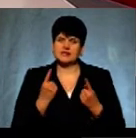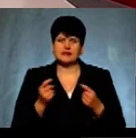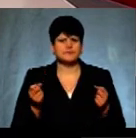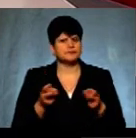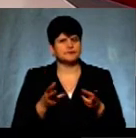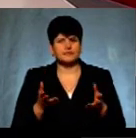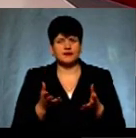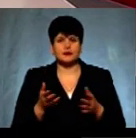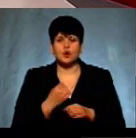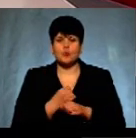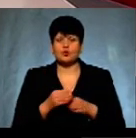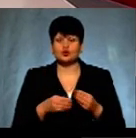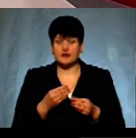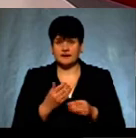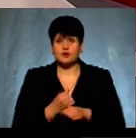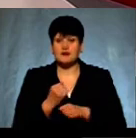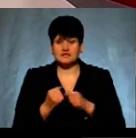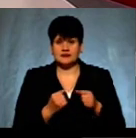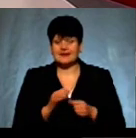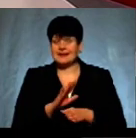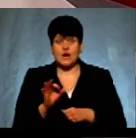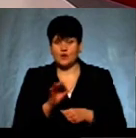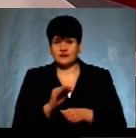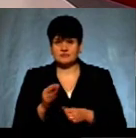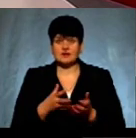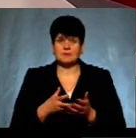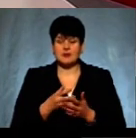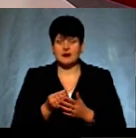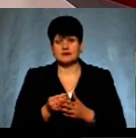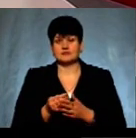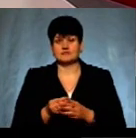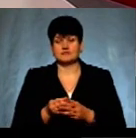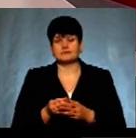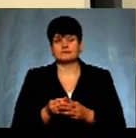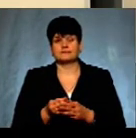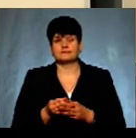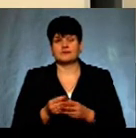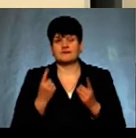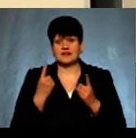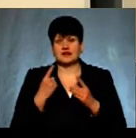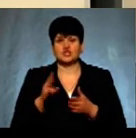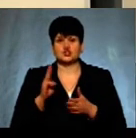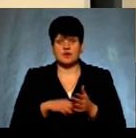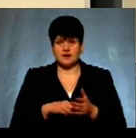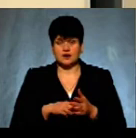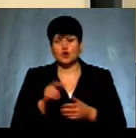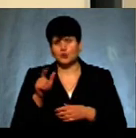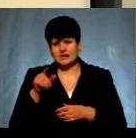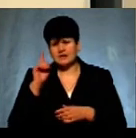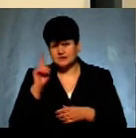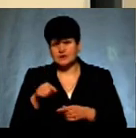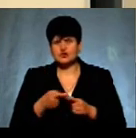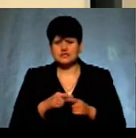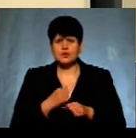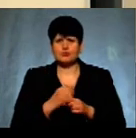що роботодавці, якщо працевлаштовують неофіційно людей, вони платять на сьогодні такі великі штрафи. І людина знає, що ця робота